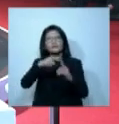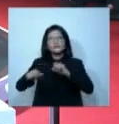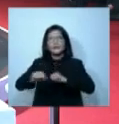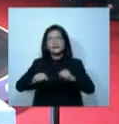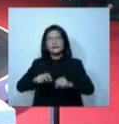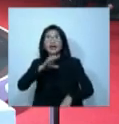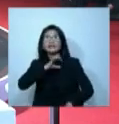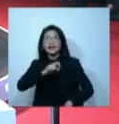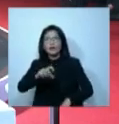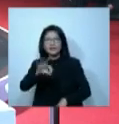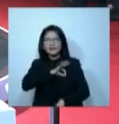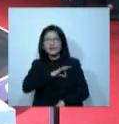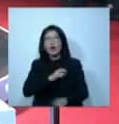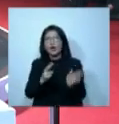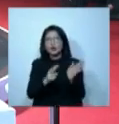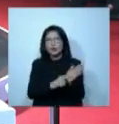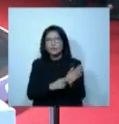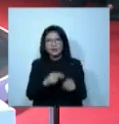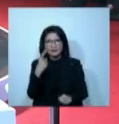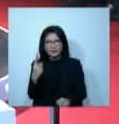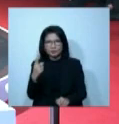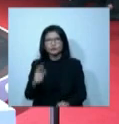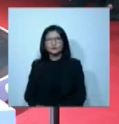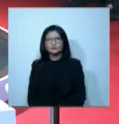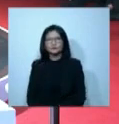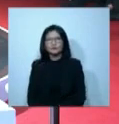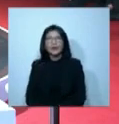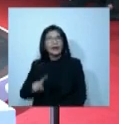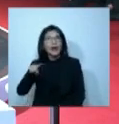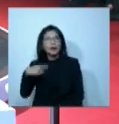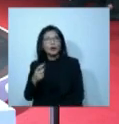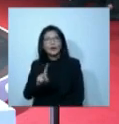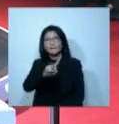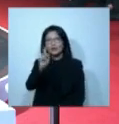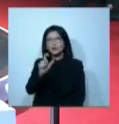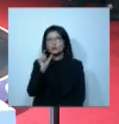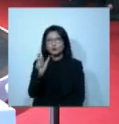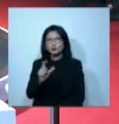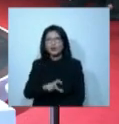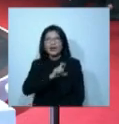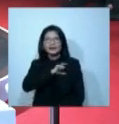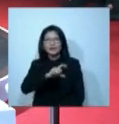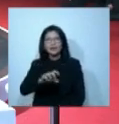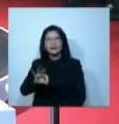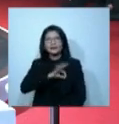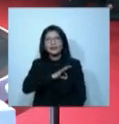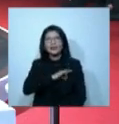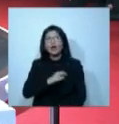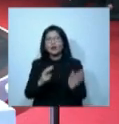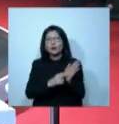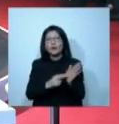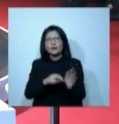itu sudah ada stock of knowledge dalam otaknya. Nah biasanya tinggal meng-enter saja. Nah dalam konteks meng-enter itu tadi